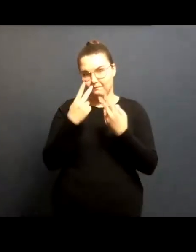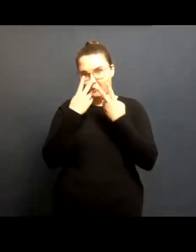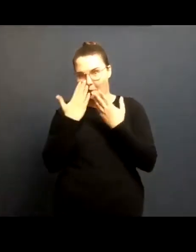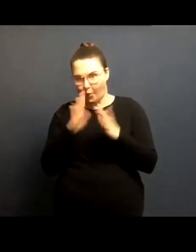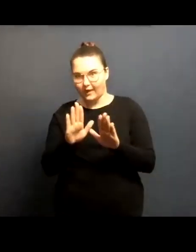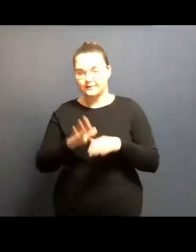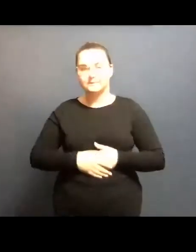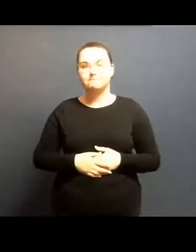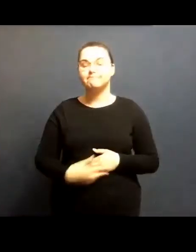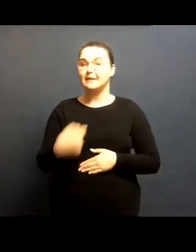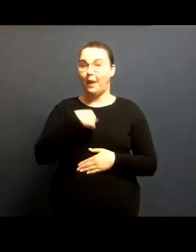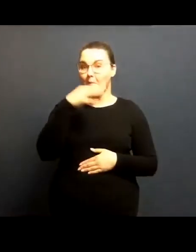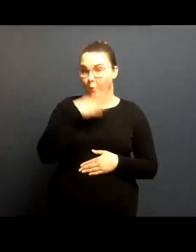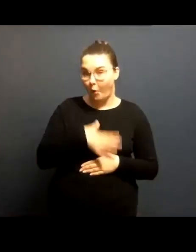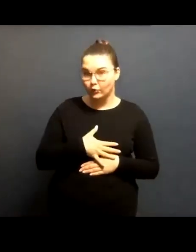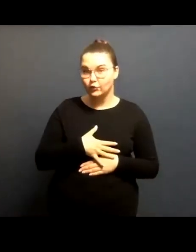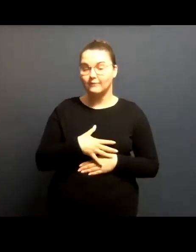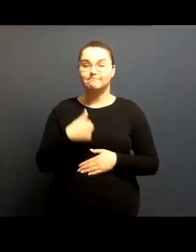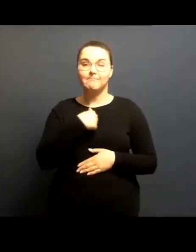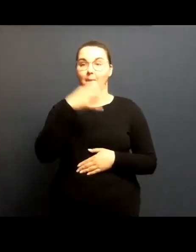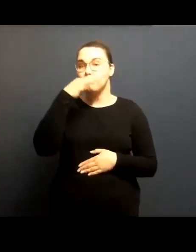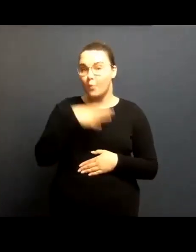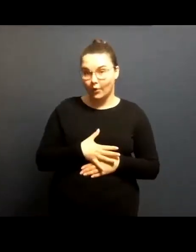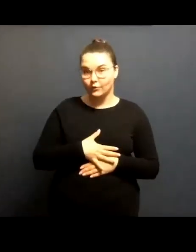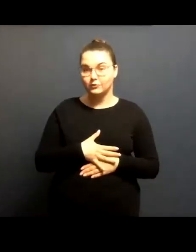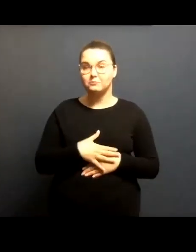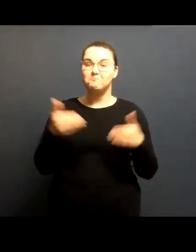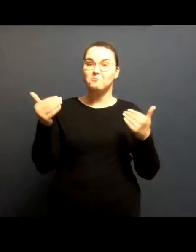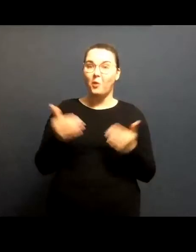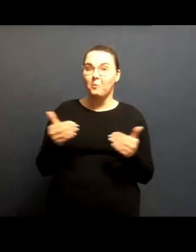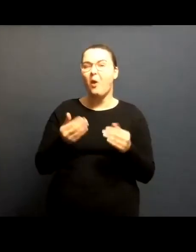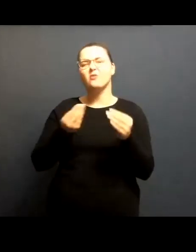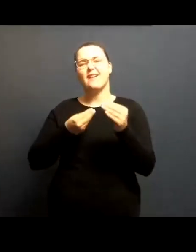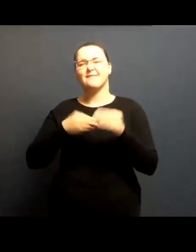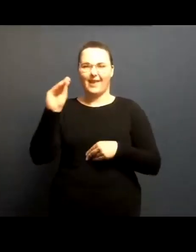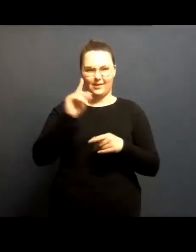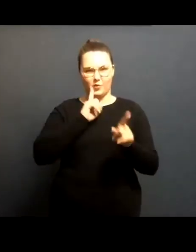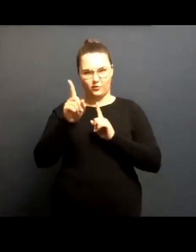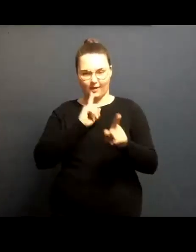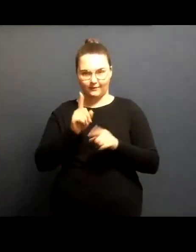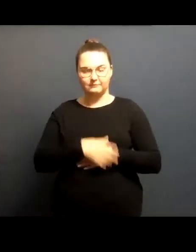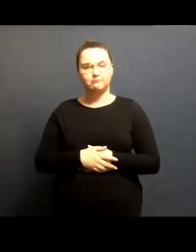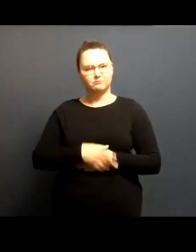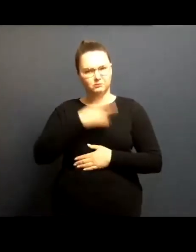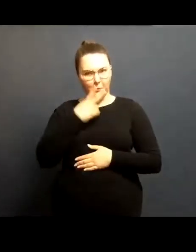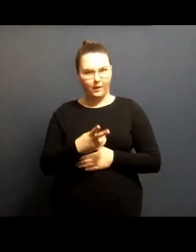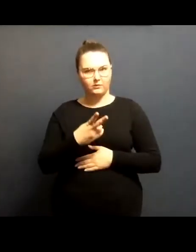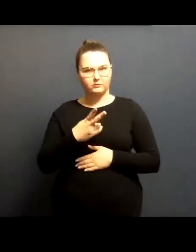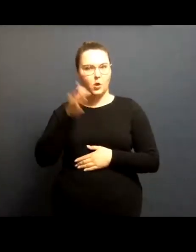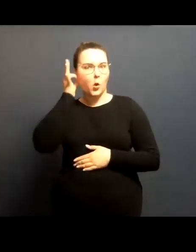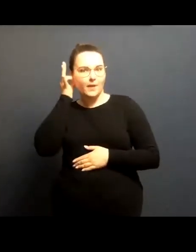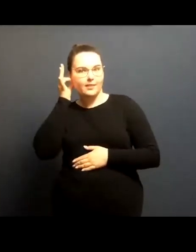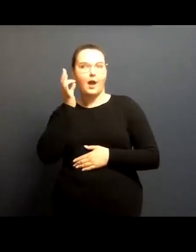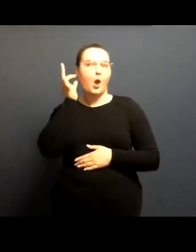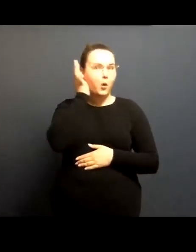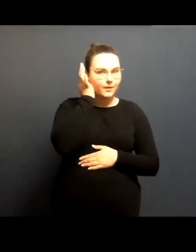Jakbym była młodsza, tak? Jakbym była młodsza, to wtedy można byłoby rozmawiać. Zwróćcie Państwo uwagę, że obie kobiety, jedna jest